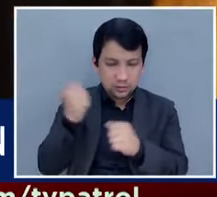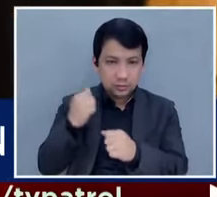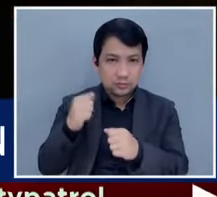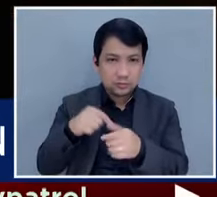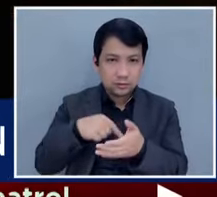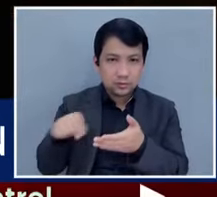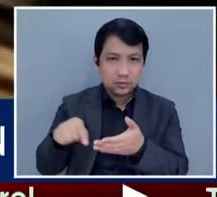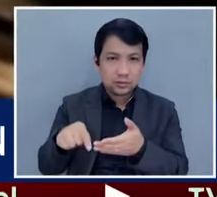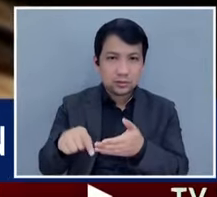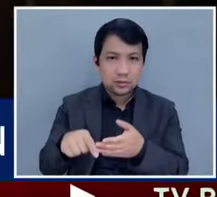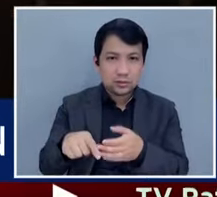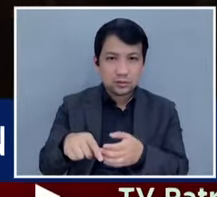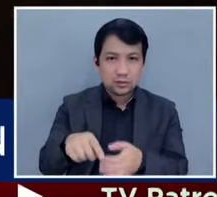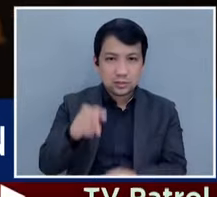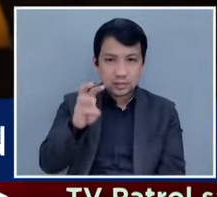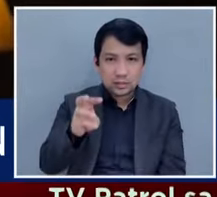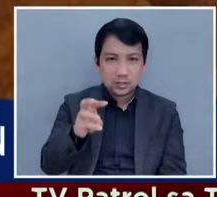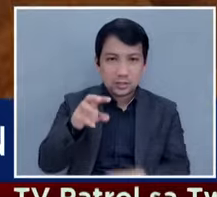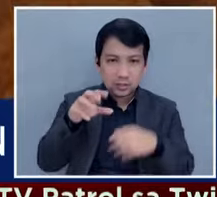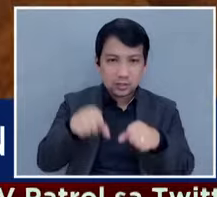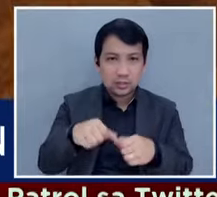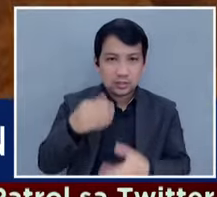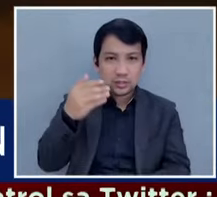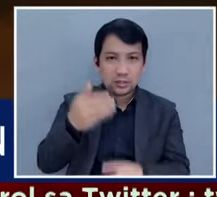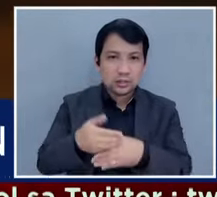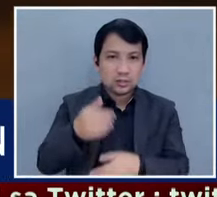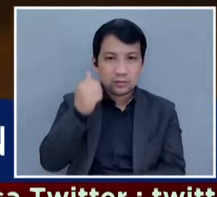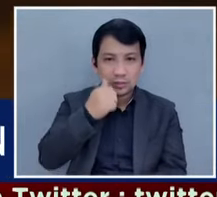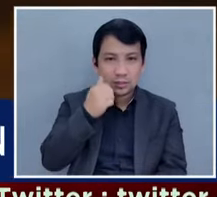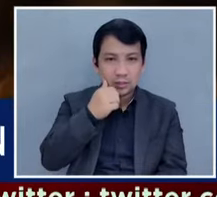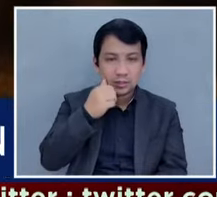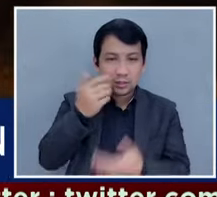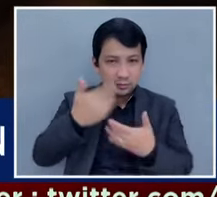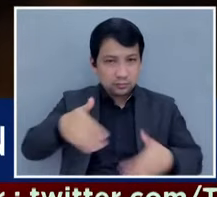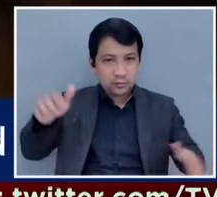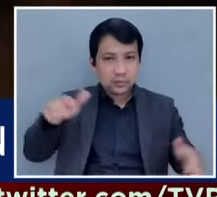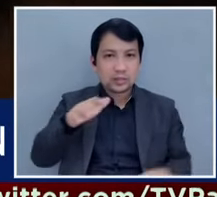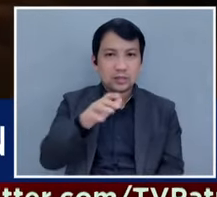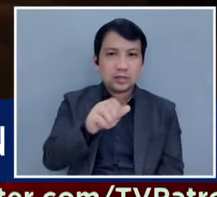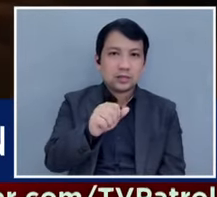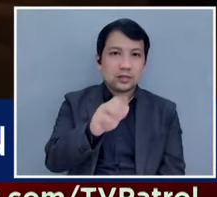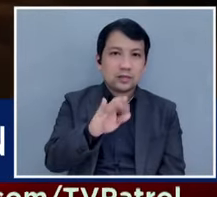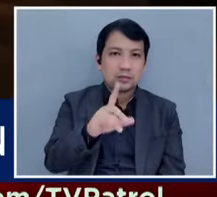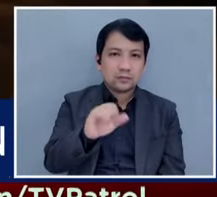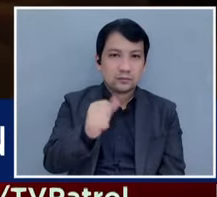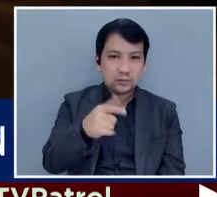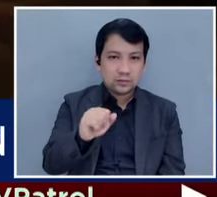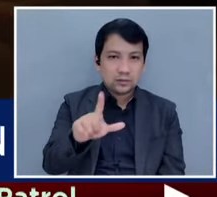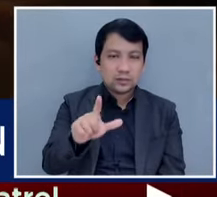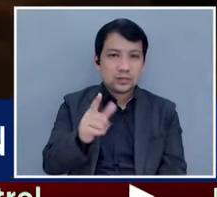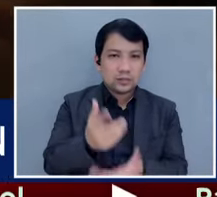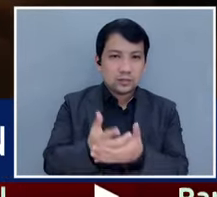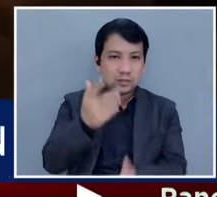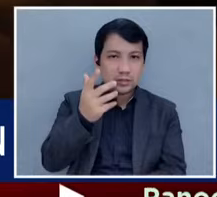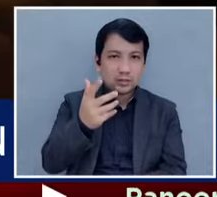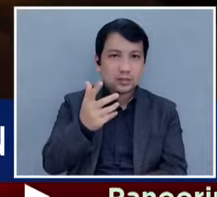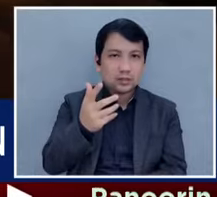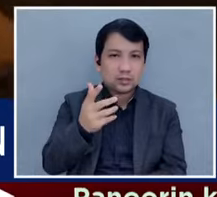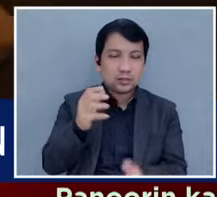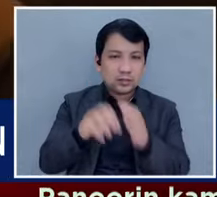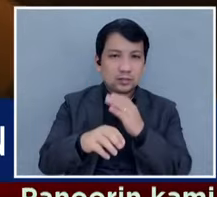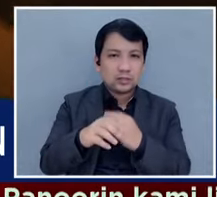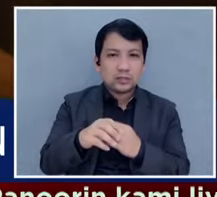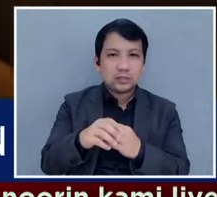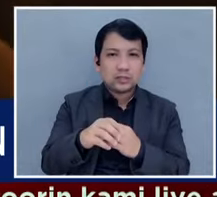6 na kidnappers nang dukutin nila ang batang ballerina na si Abigail, anak ng isang mayamang criminal kingpin. Lingid sa